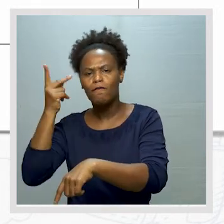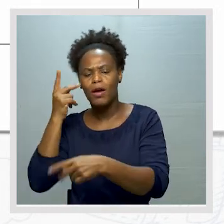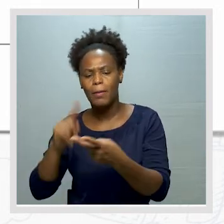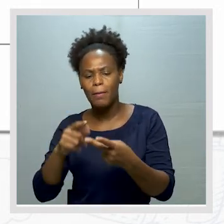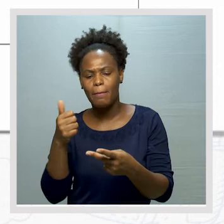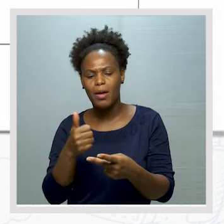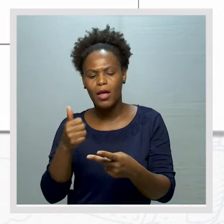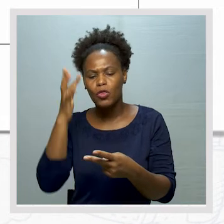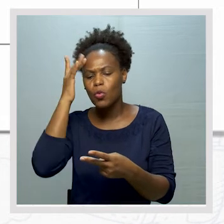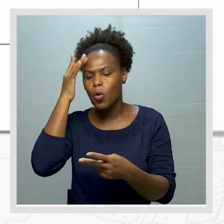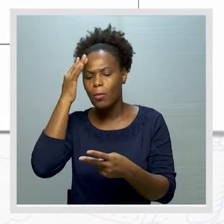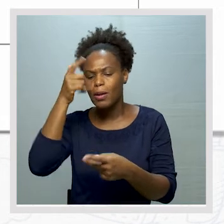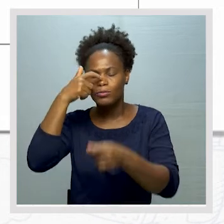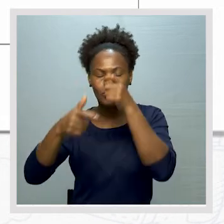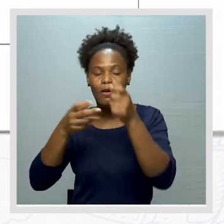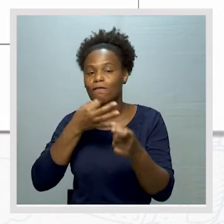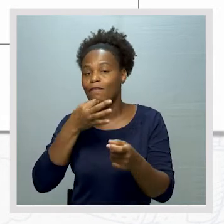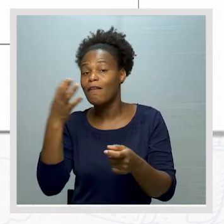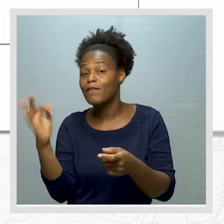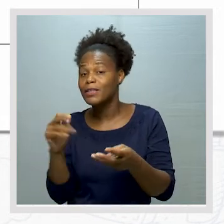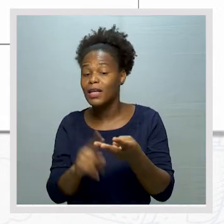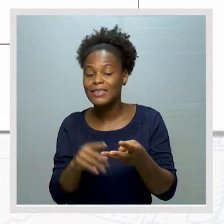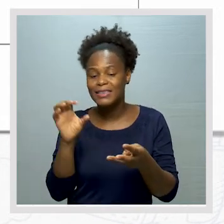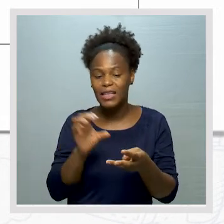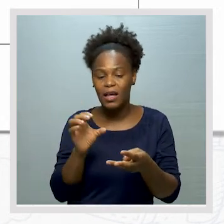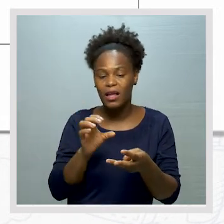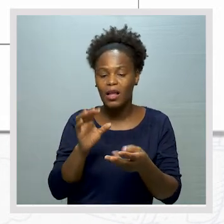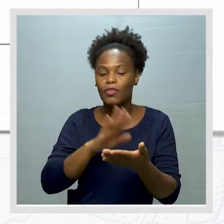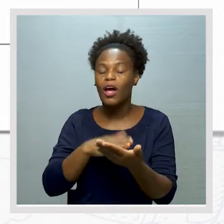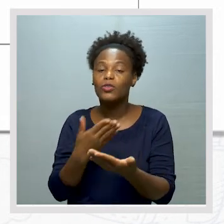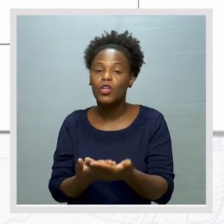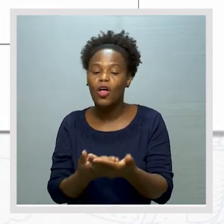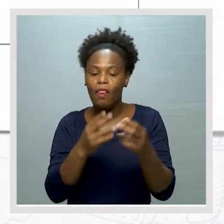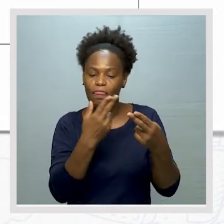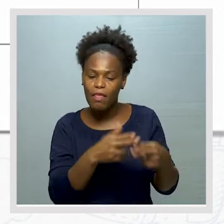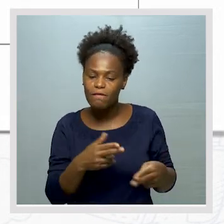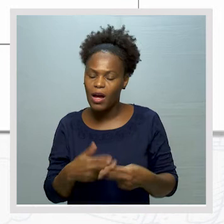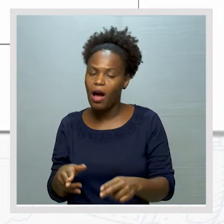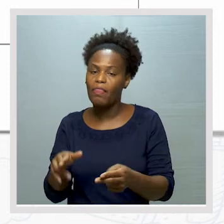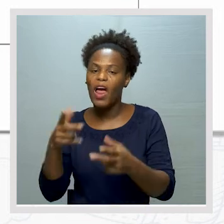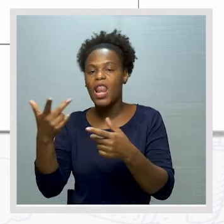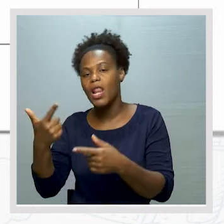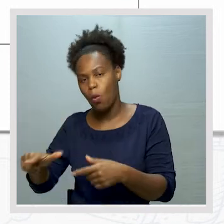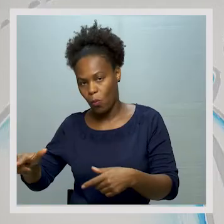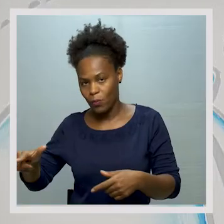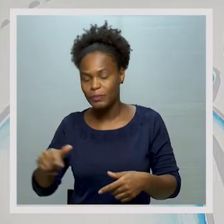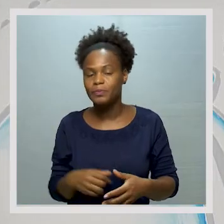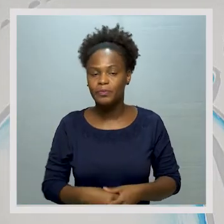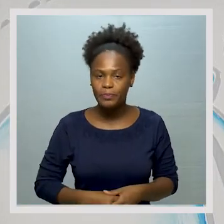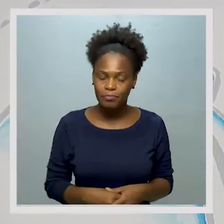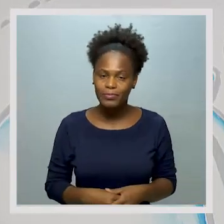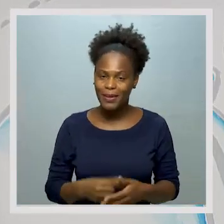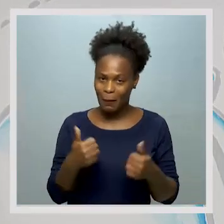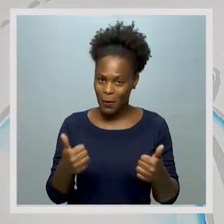nombre d'habitants parlant français. Et C, traduction en différentes langues. C'est